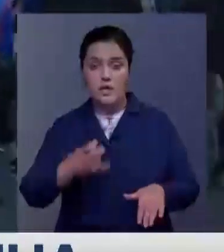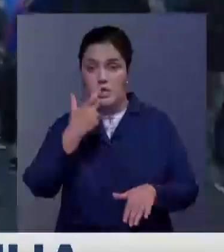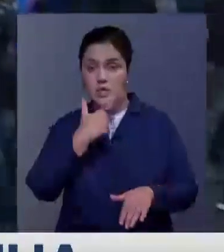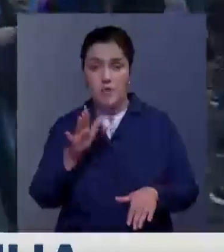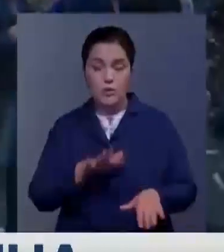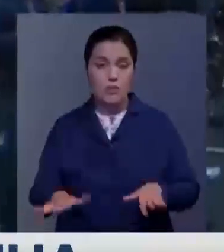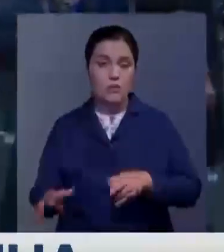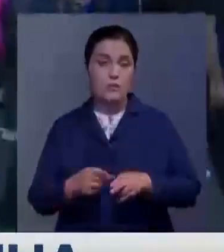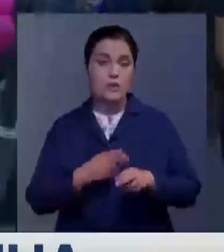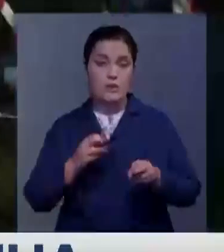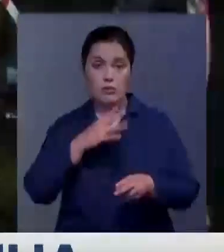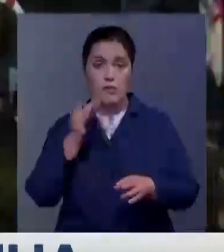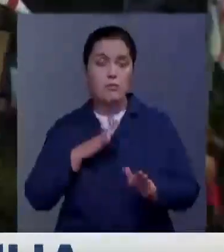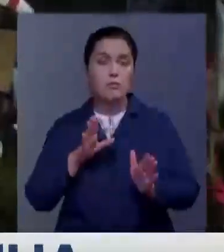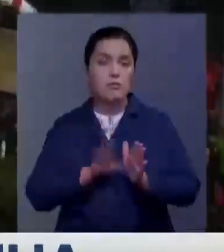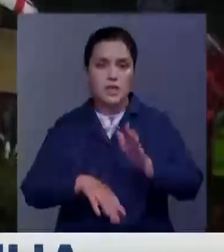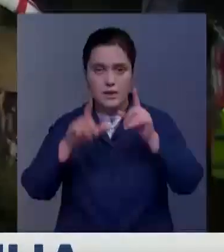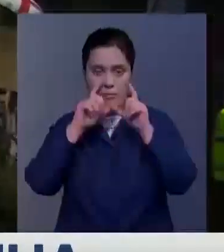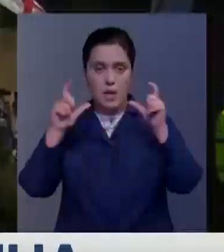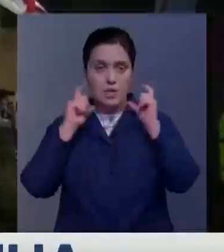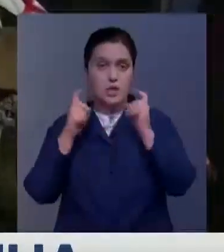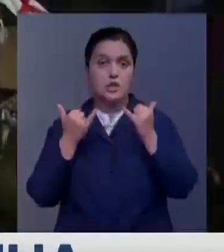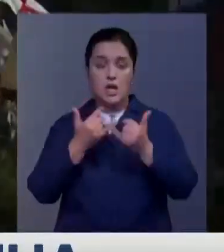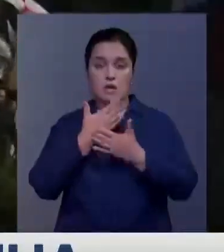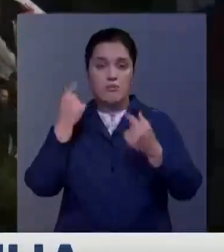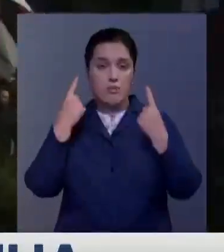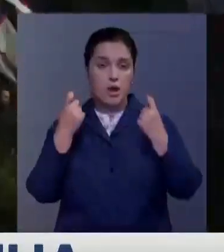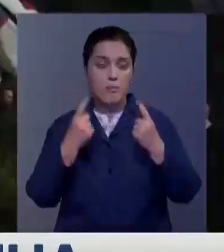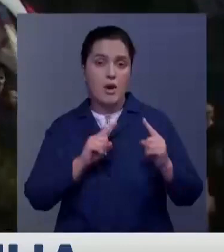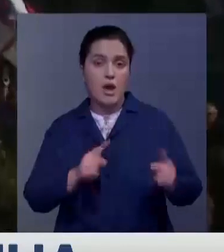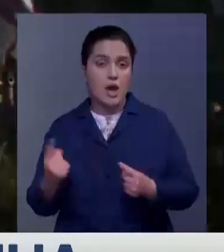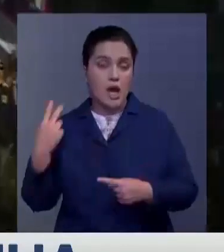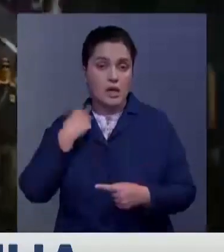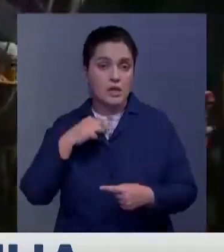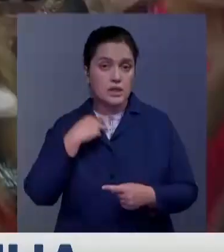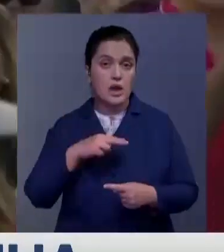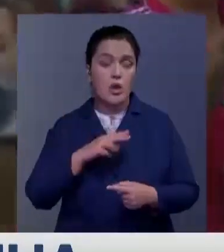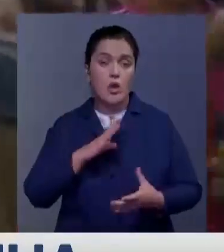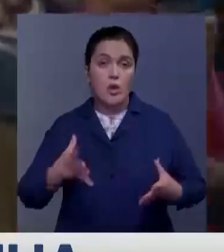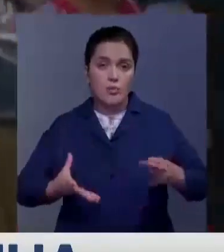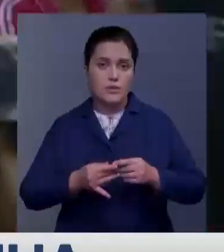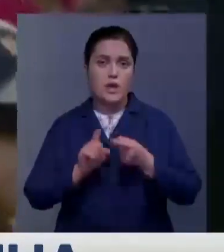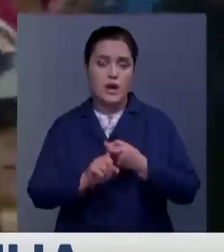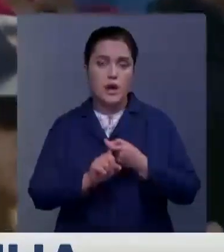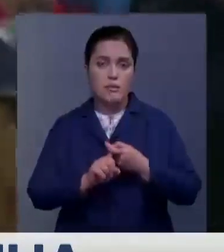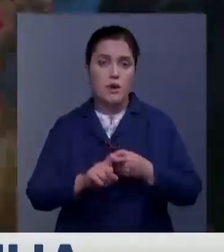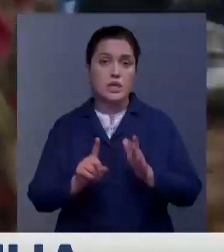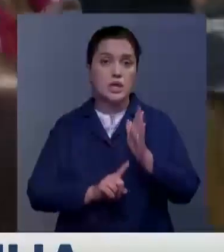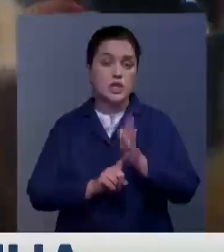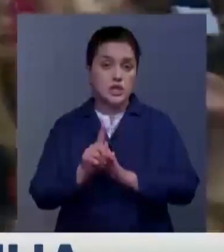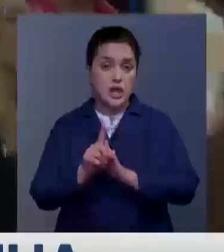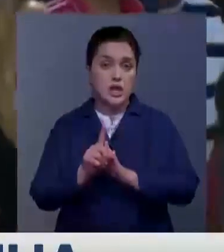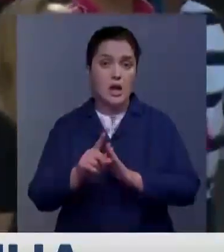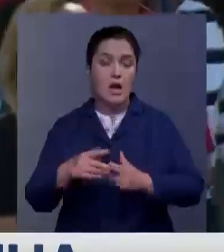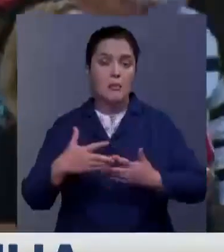мер безопасности, а многие были без масок. На данный момент нет информации об арестах. Отмечу, общее число инфицированных с начала эпидемии